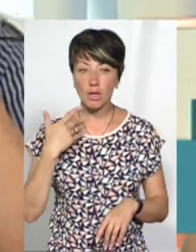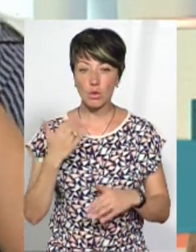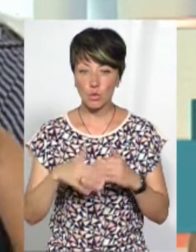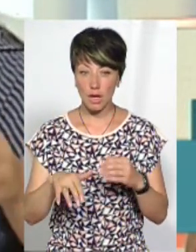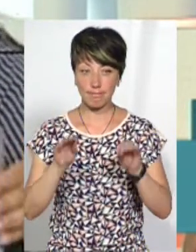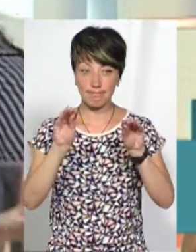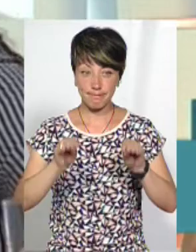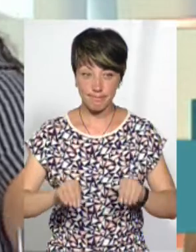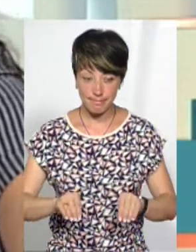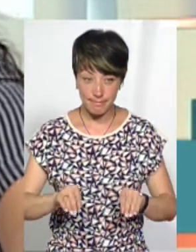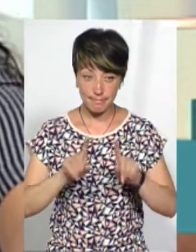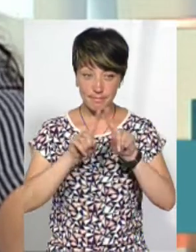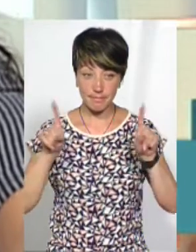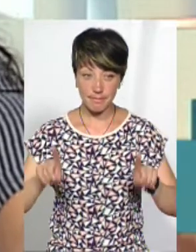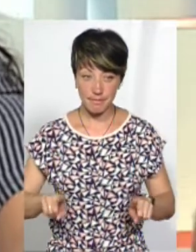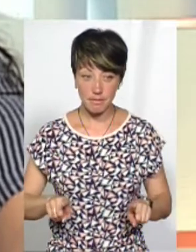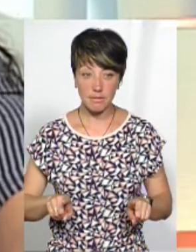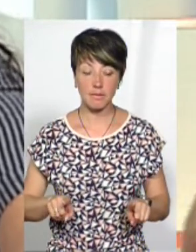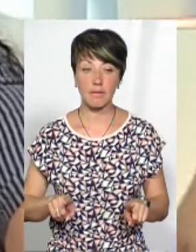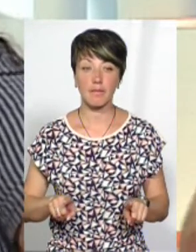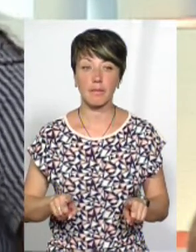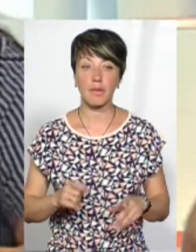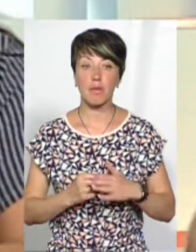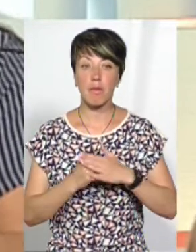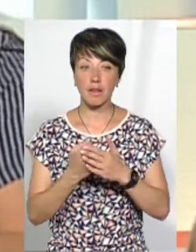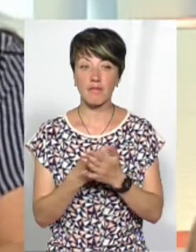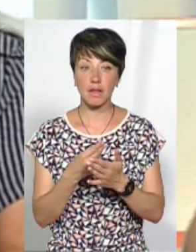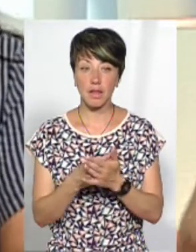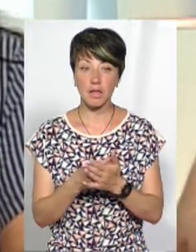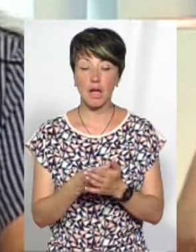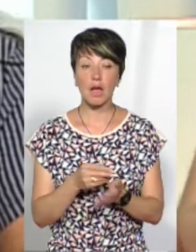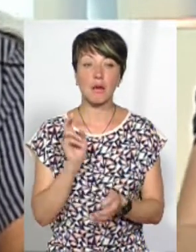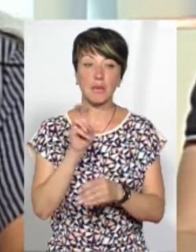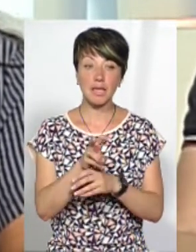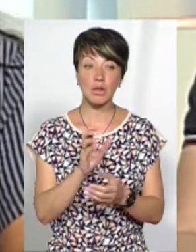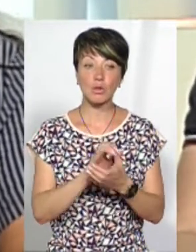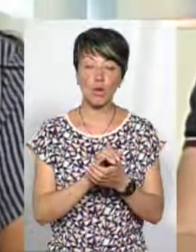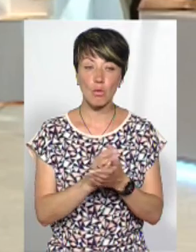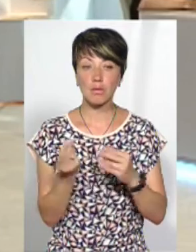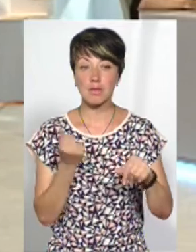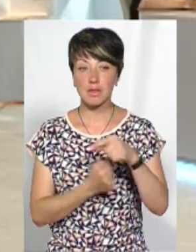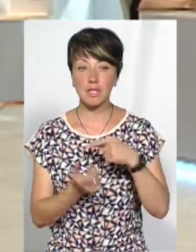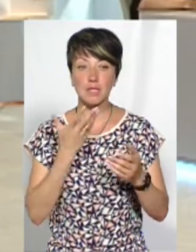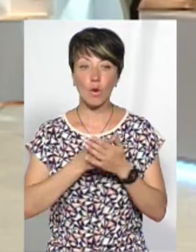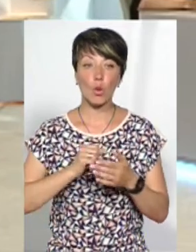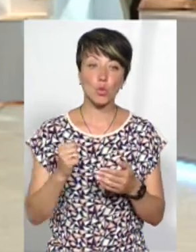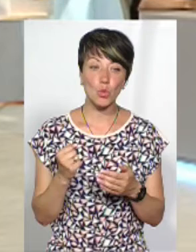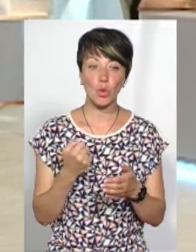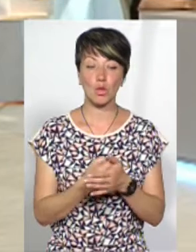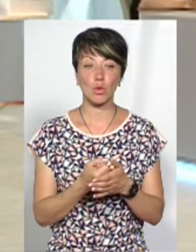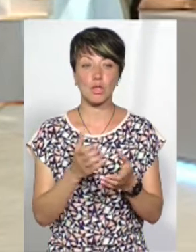домашня робота на листочку на одну сторінку і на такий базовий фінансовий план, піти до знайомого підприємця, до свого друга,